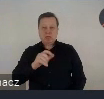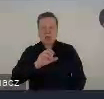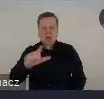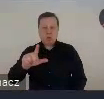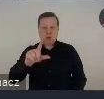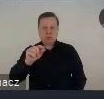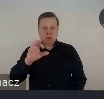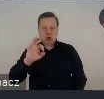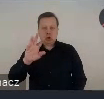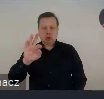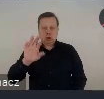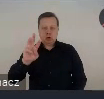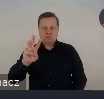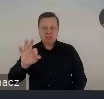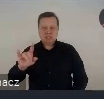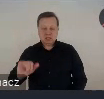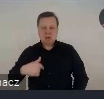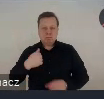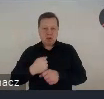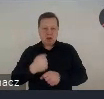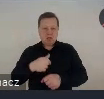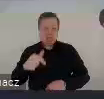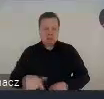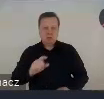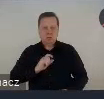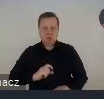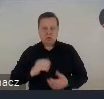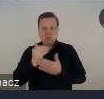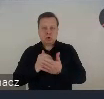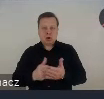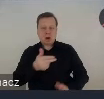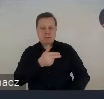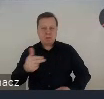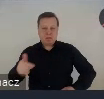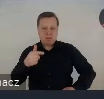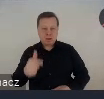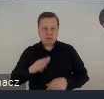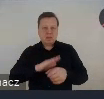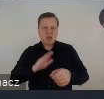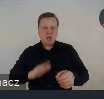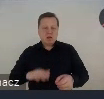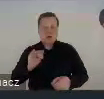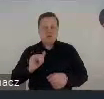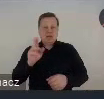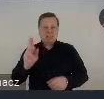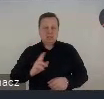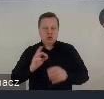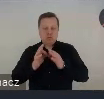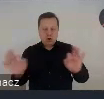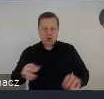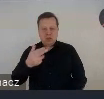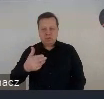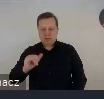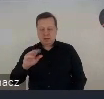Piotrowski. Jestem pracownikiem Biura Programów Tematycznych Narodowego Instytutu Wolności. Nasze